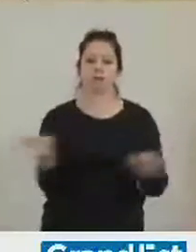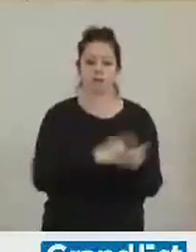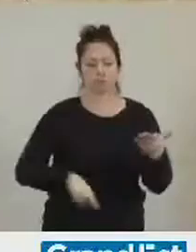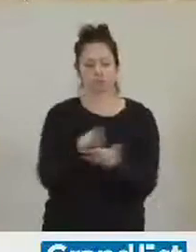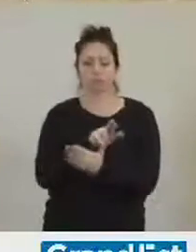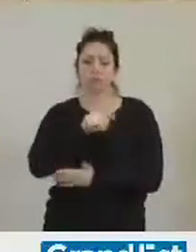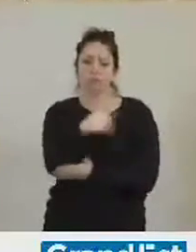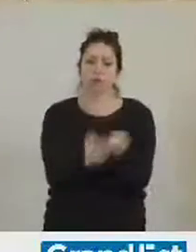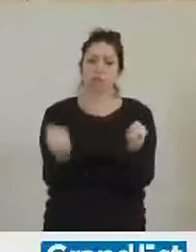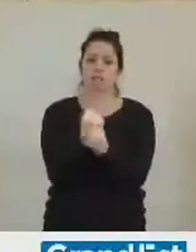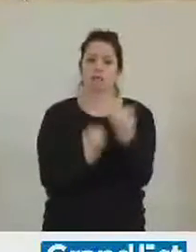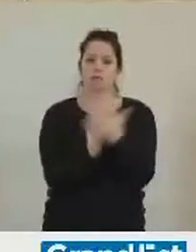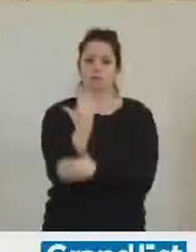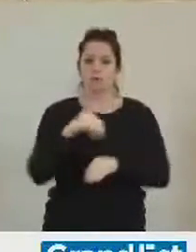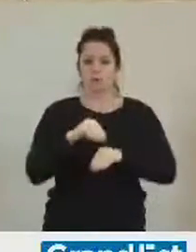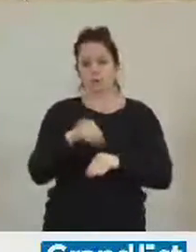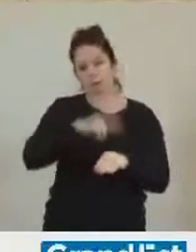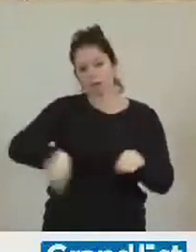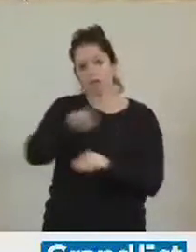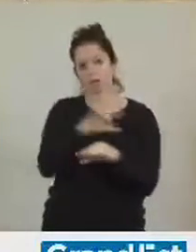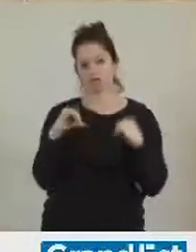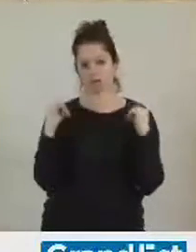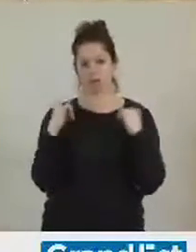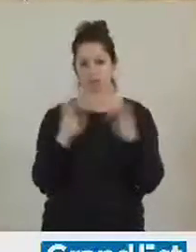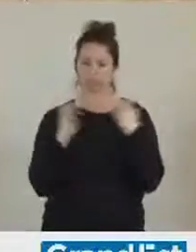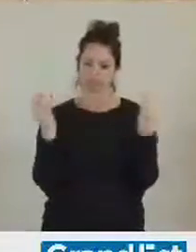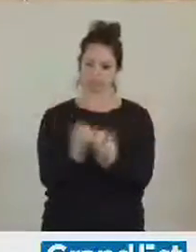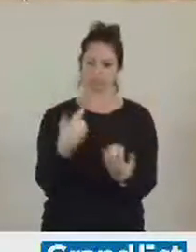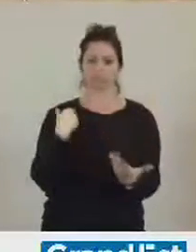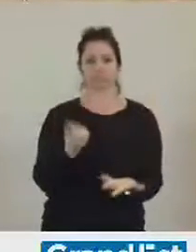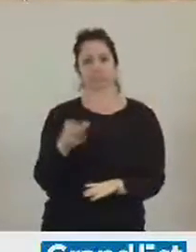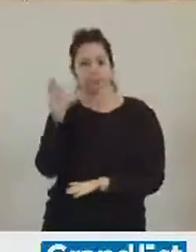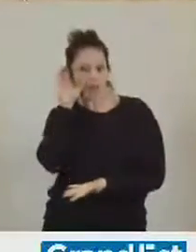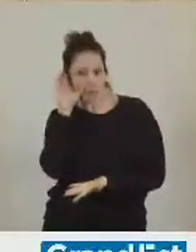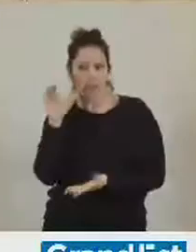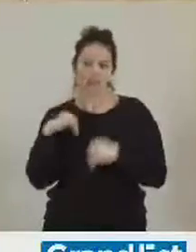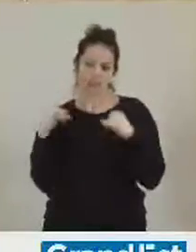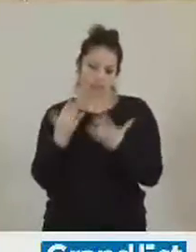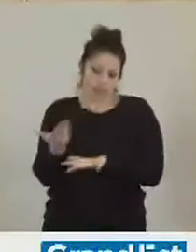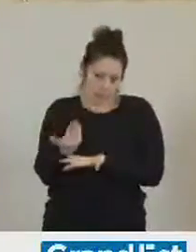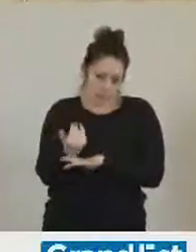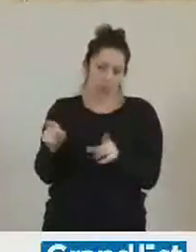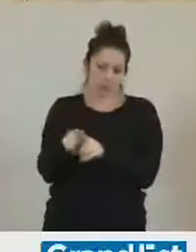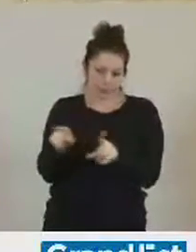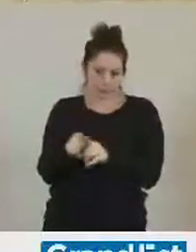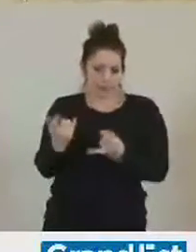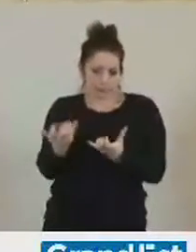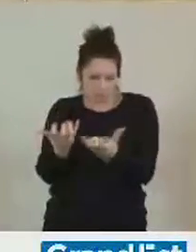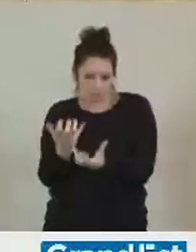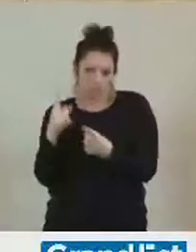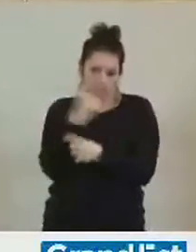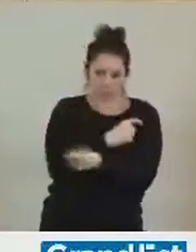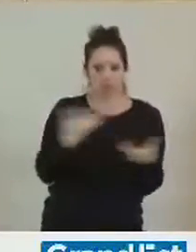régional des jeunes, qui sera une instance de concertation nous permettant d'écouter notre jeunesse et d'être au plus juste avec ses aspirations et